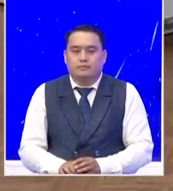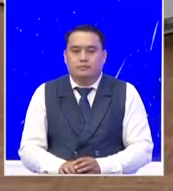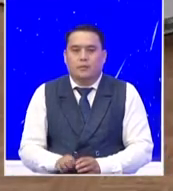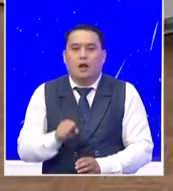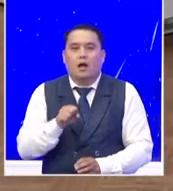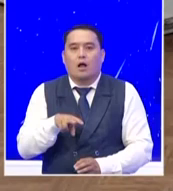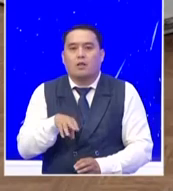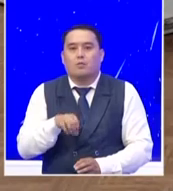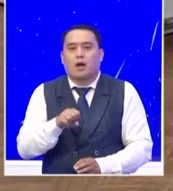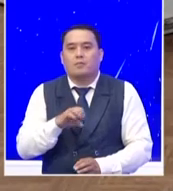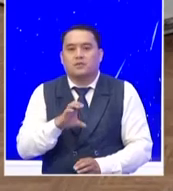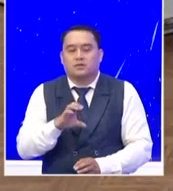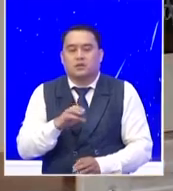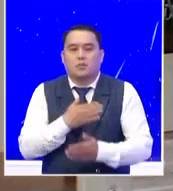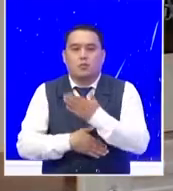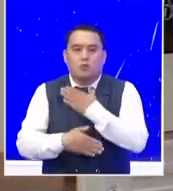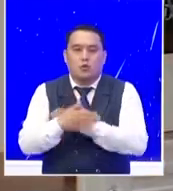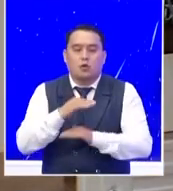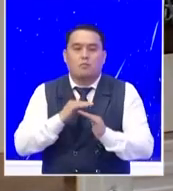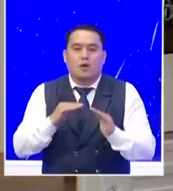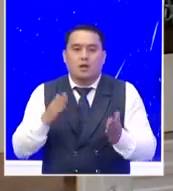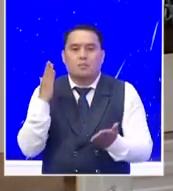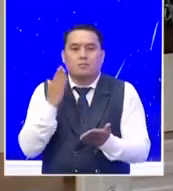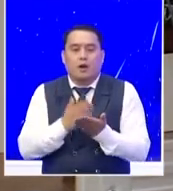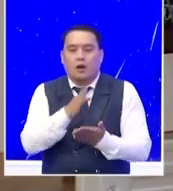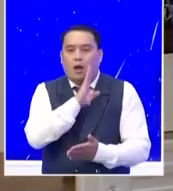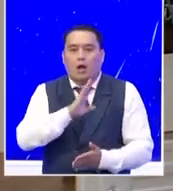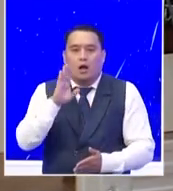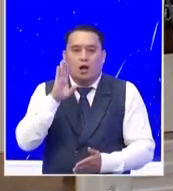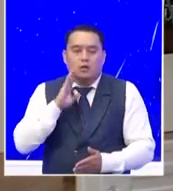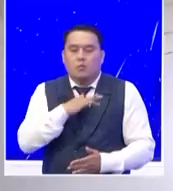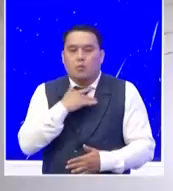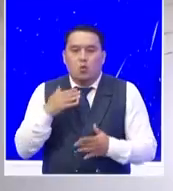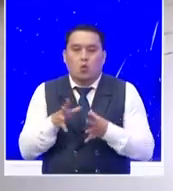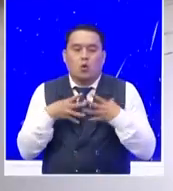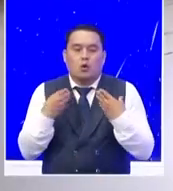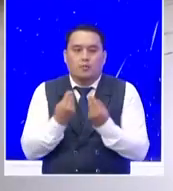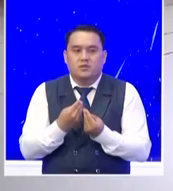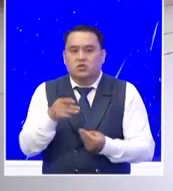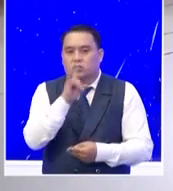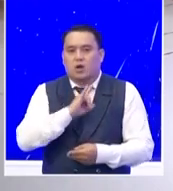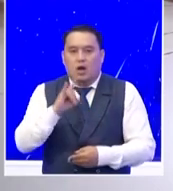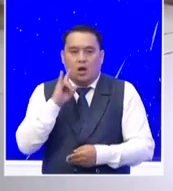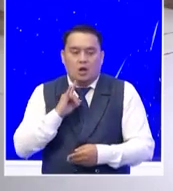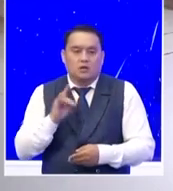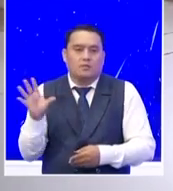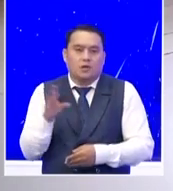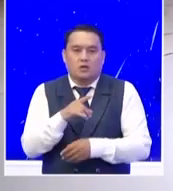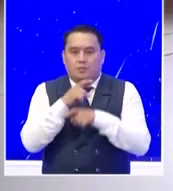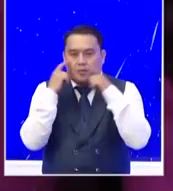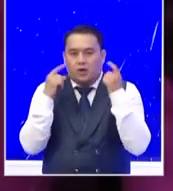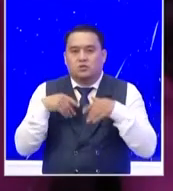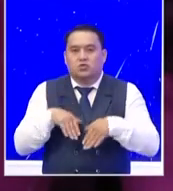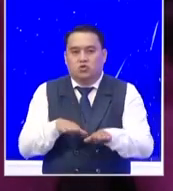Алпамыз қоғамдық ұйымында мүмкіндігі шектеулі балалары бар аналармен көп балалы. Аз қамтылған отбасы келіншектері жаппай бетперде тігіп